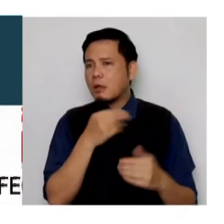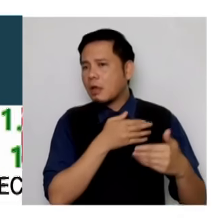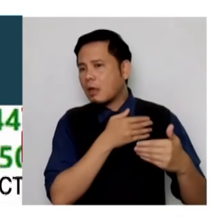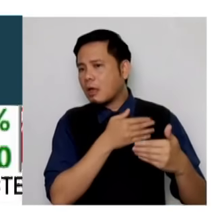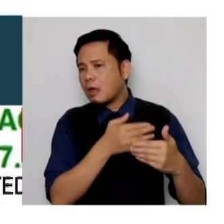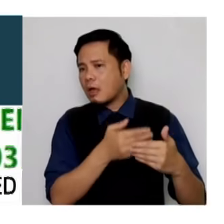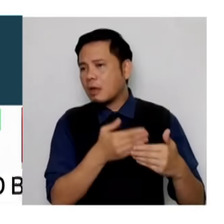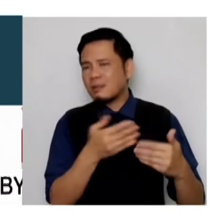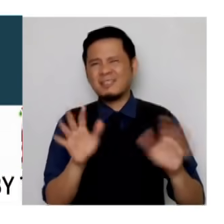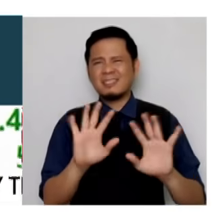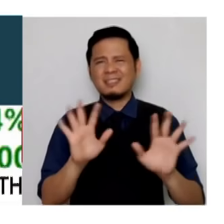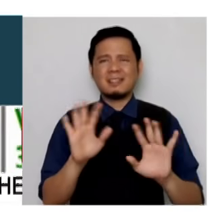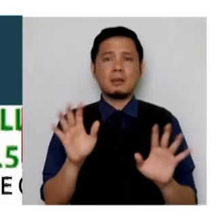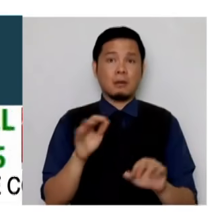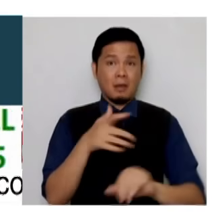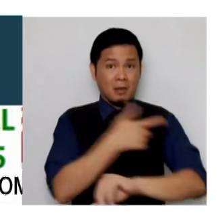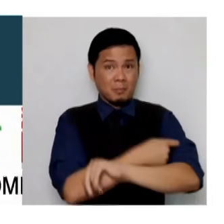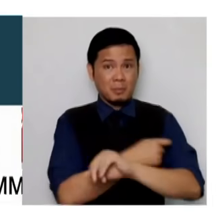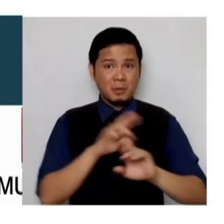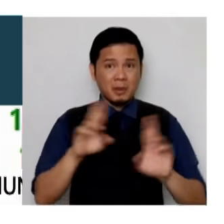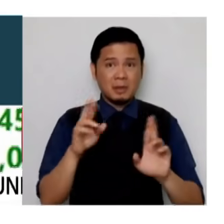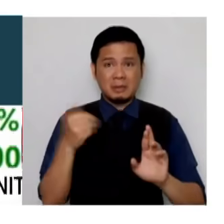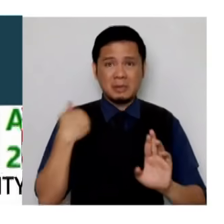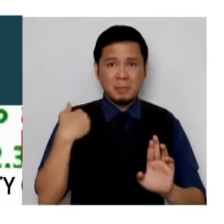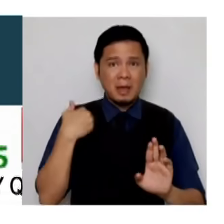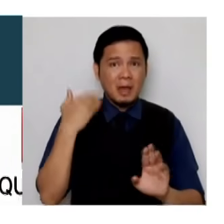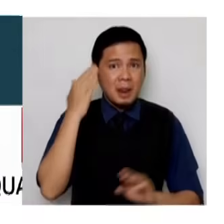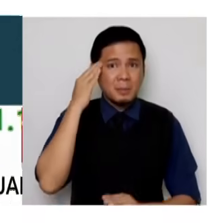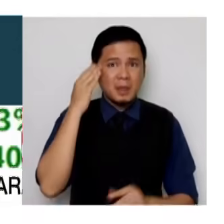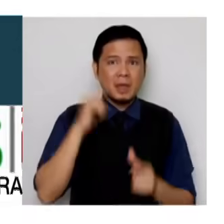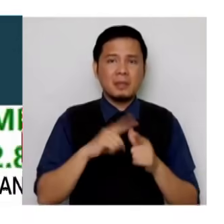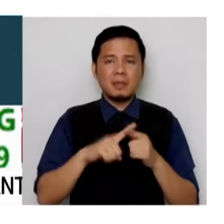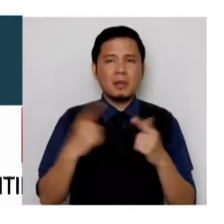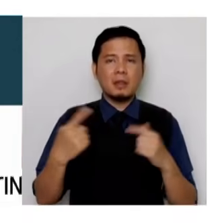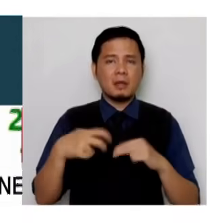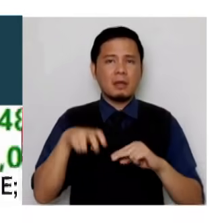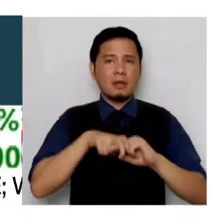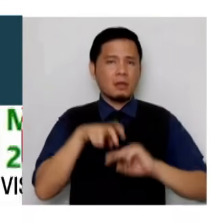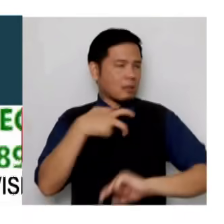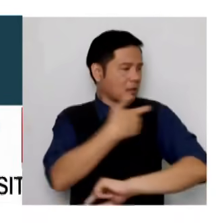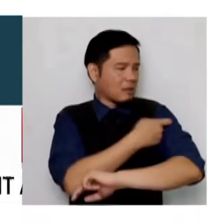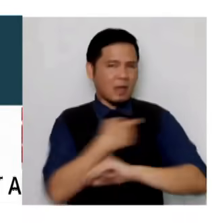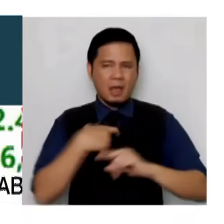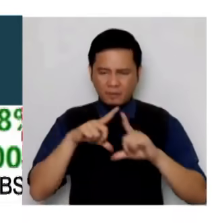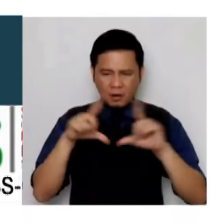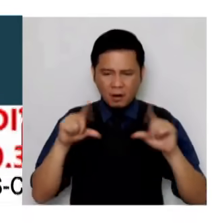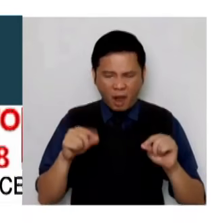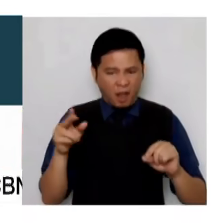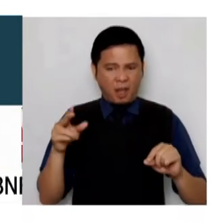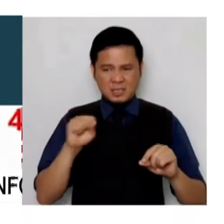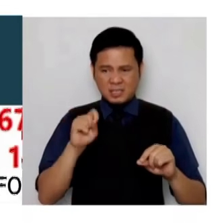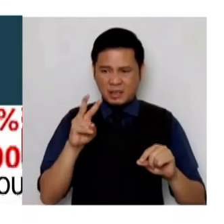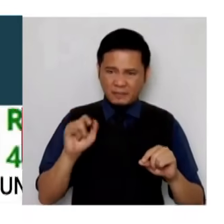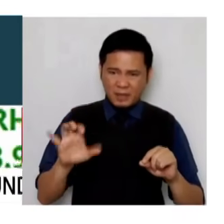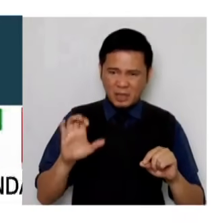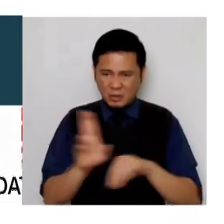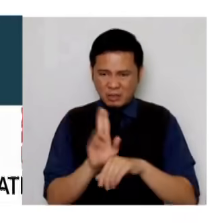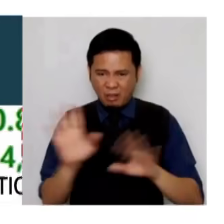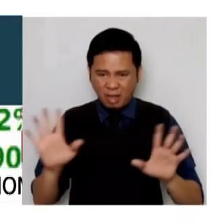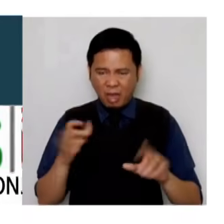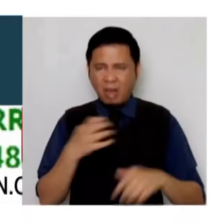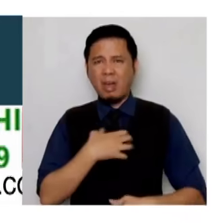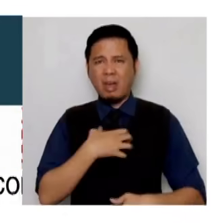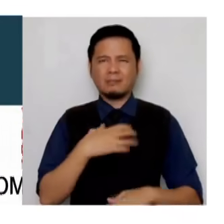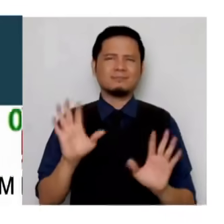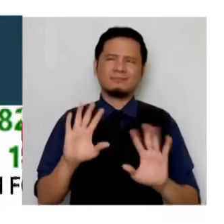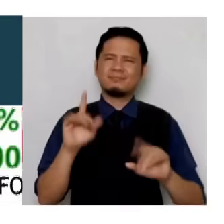naman po pwedeng babakunahan na siya, hindi pa niya alam. Tapos malalaman lang niya pag lumabas yung vaccination card na ganito pala yung binakuna sa kanya. Yan talaga totally hindi pwede